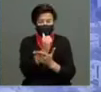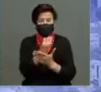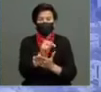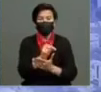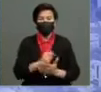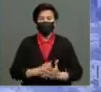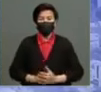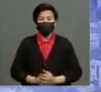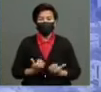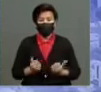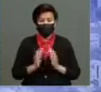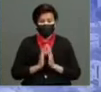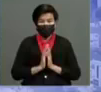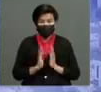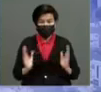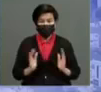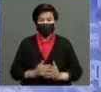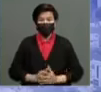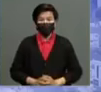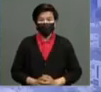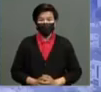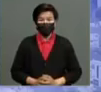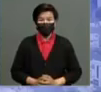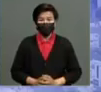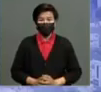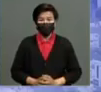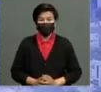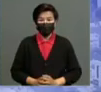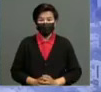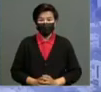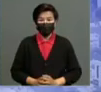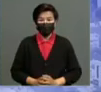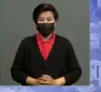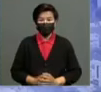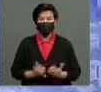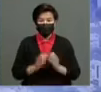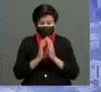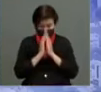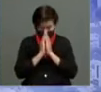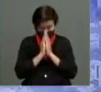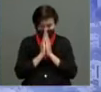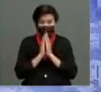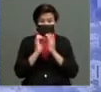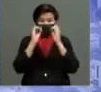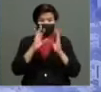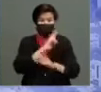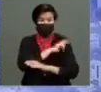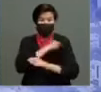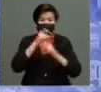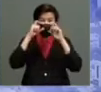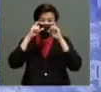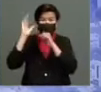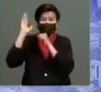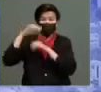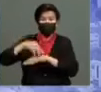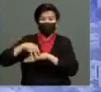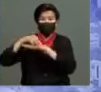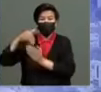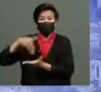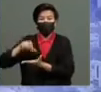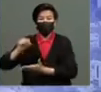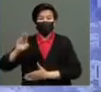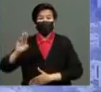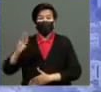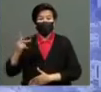ครับกราบขอบพระคุณเป็นอย่างสูงครับ กราบขอบพระคุณค่ะนายแพทย์ทวีสินวิษณุโยธินโฆษกสบค.นะคะก็เน้นย้